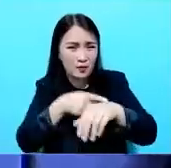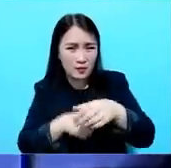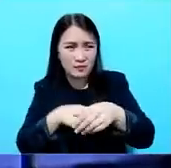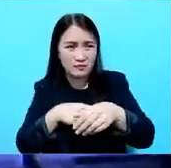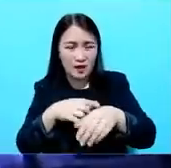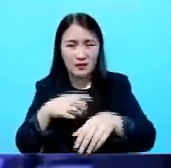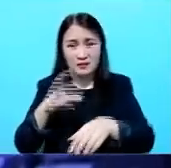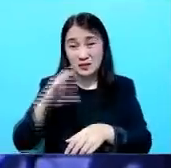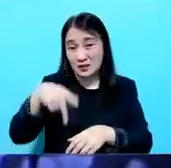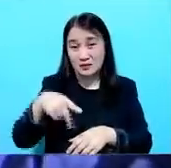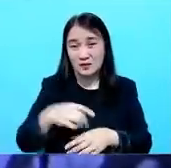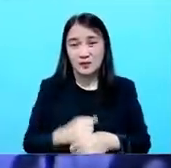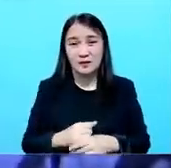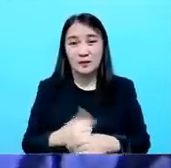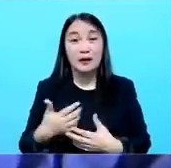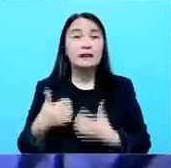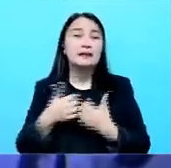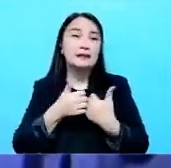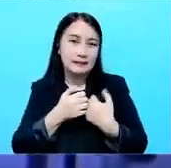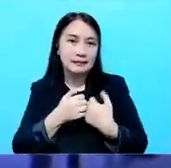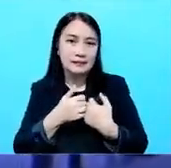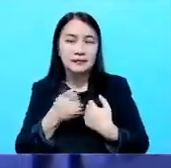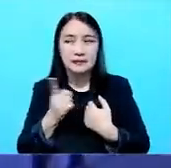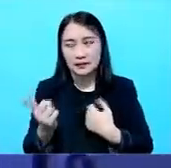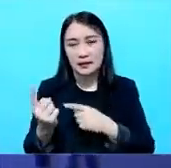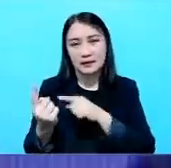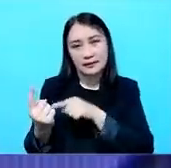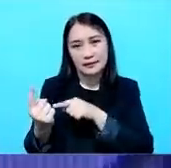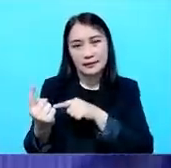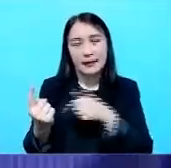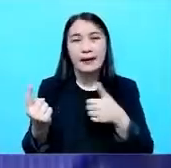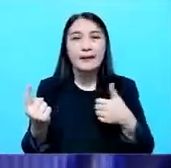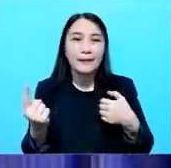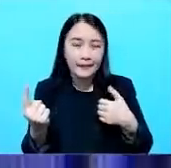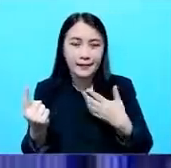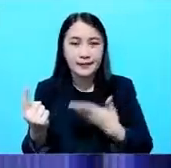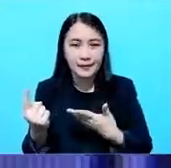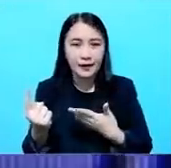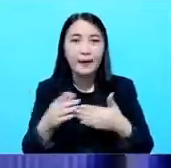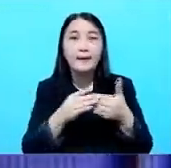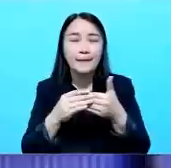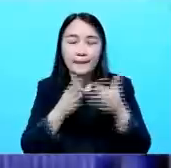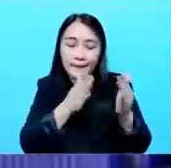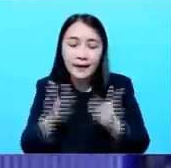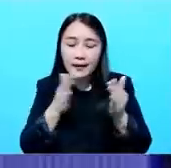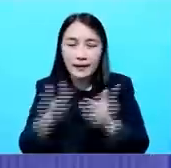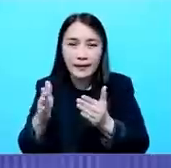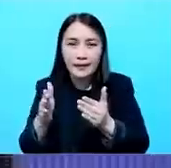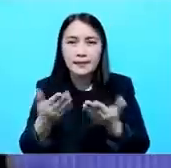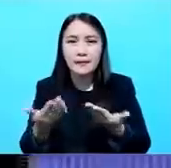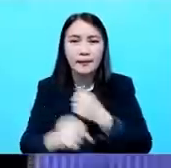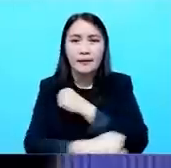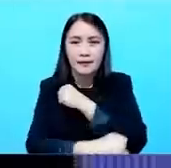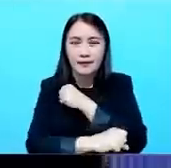Ang babaeng nakuhanan sa video ang itinuturong mastermind sa panghuhold up. Pinlano umano niya ang krimen matapos makilala ang